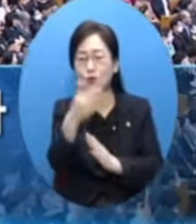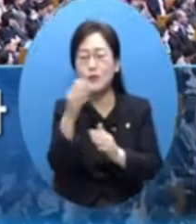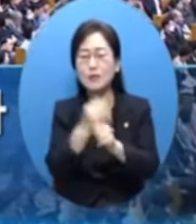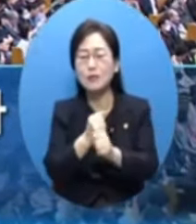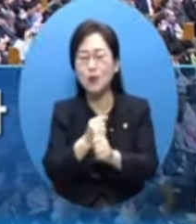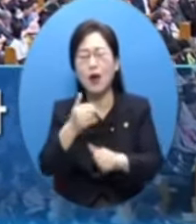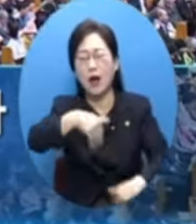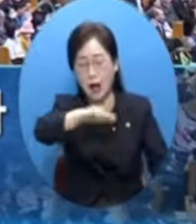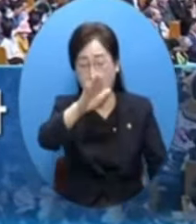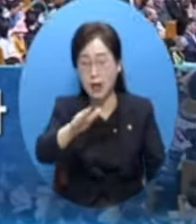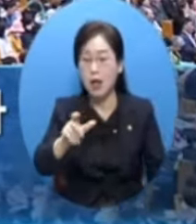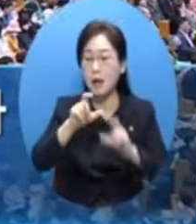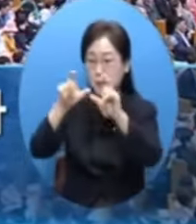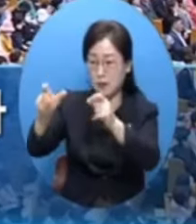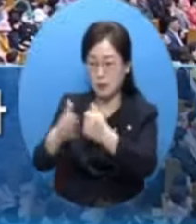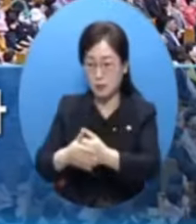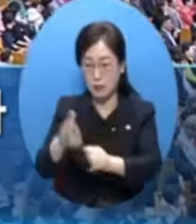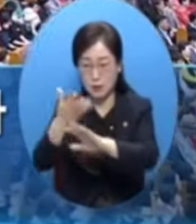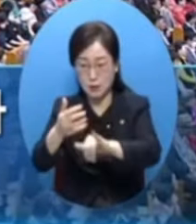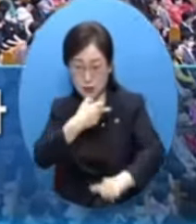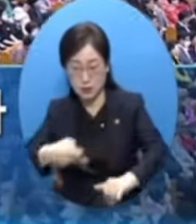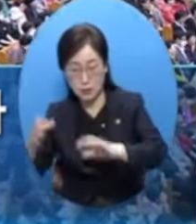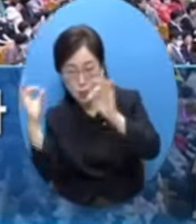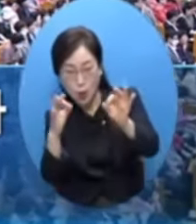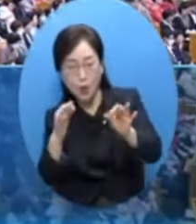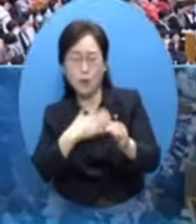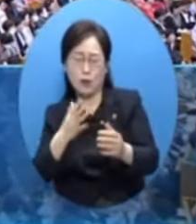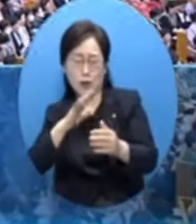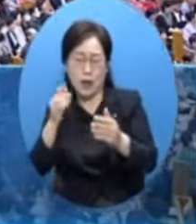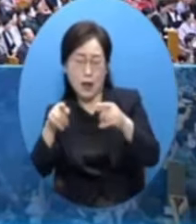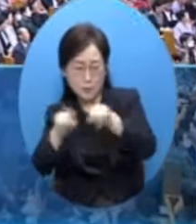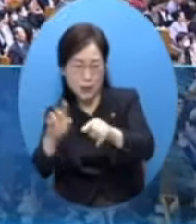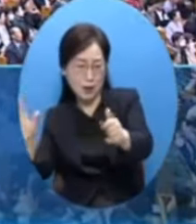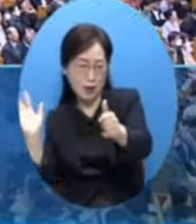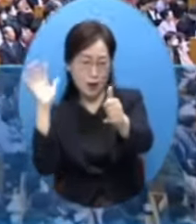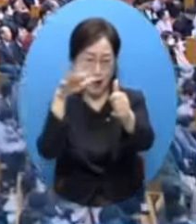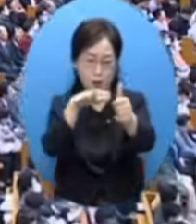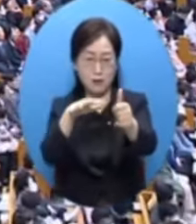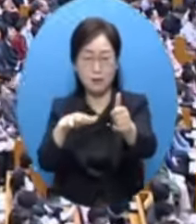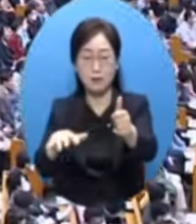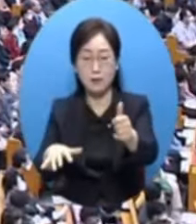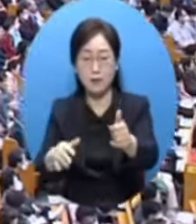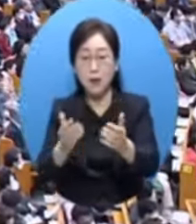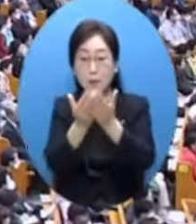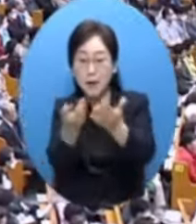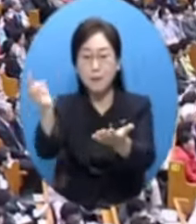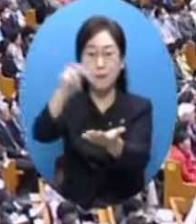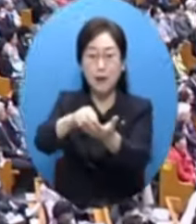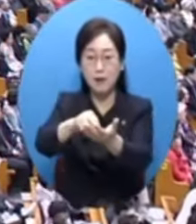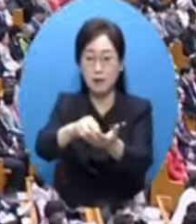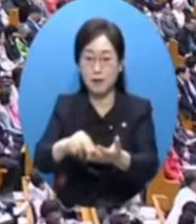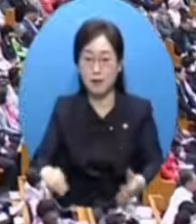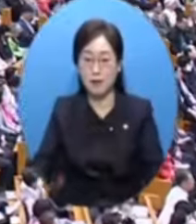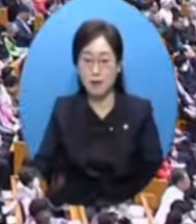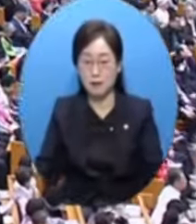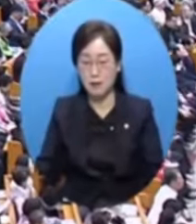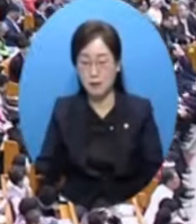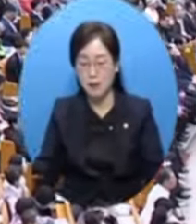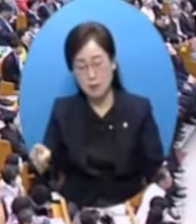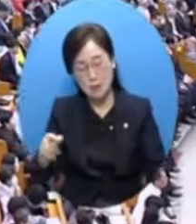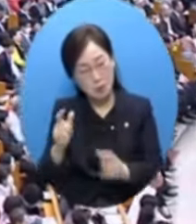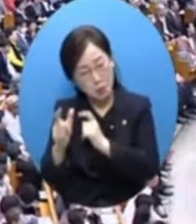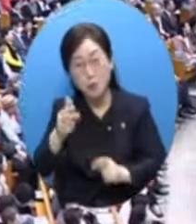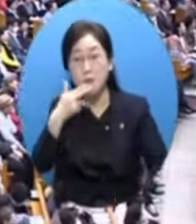하니 그들이 우리도 함께 가겠다 하고 나가서 배에 올랐으나 한순간도 망설임 없이 베드로를 따라 물고기를